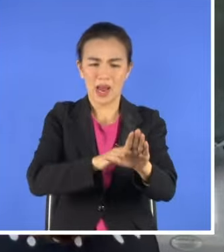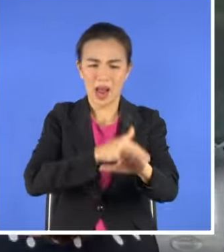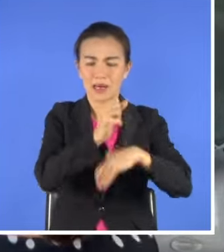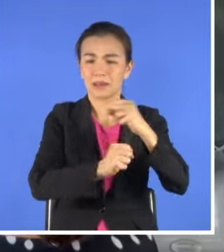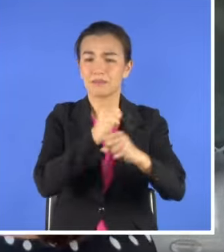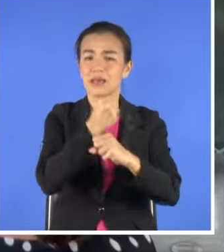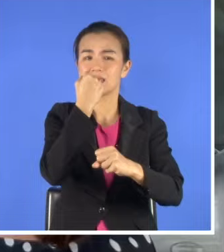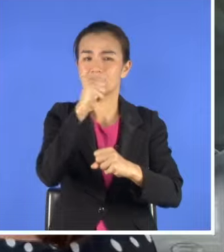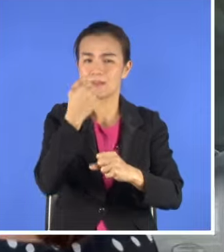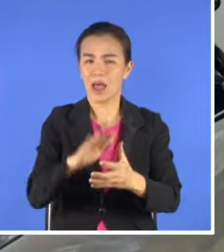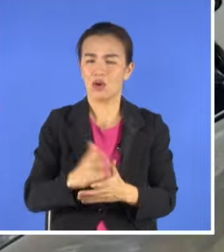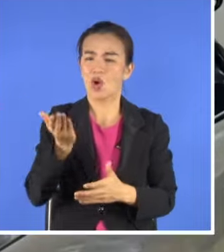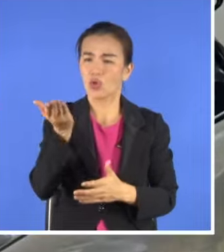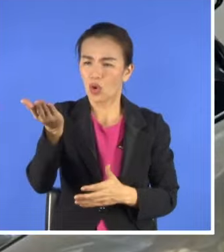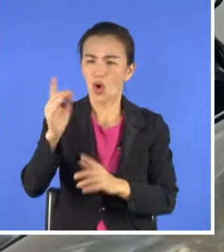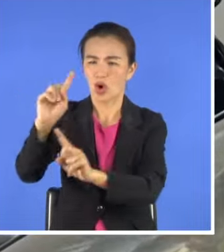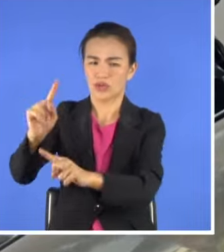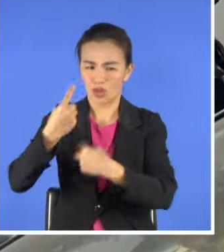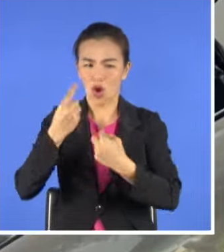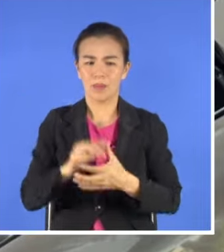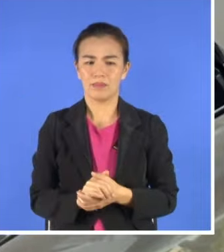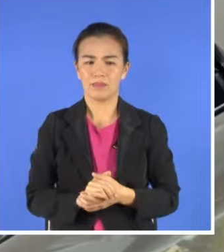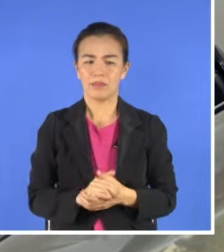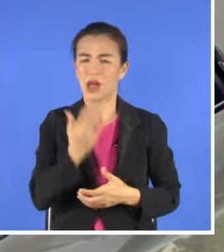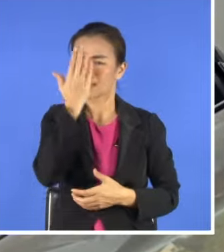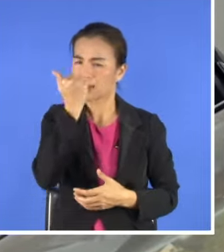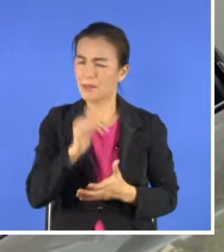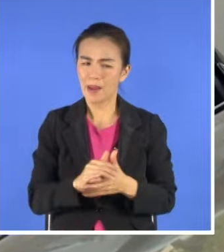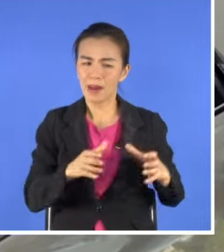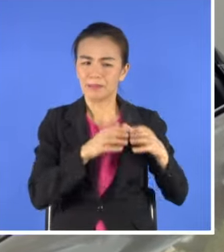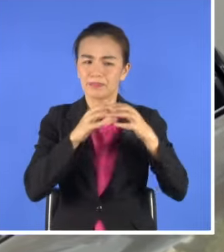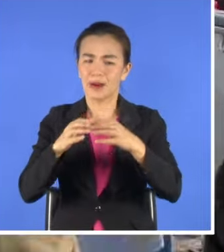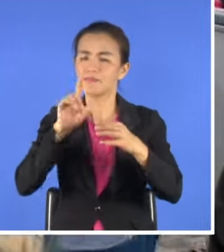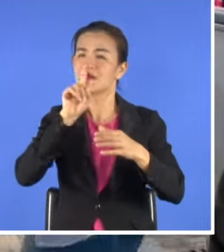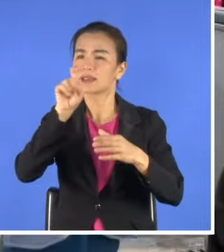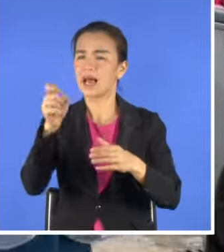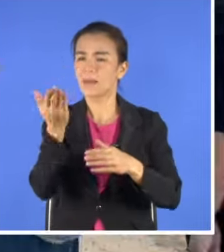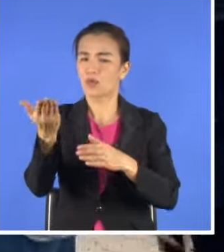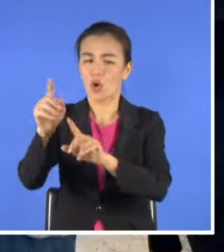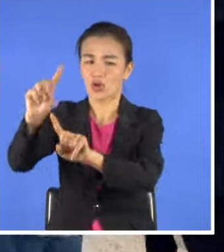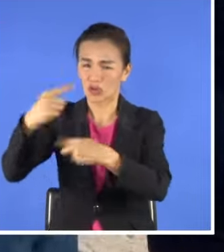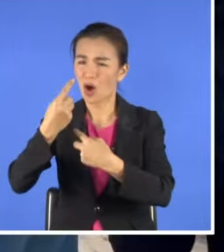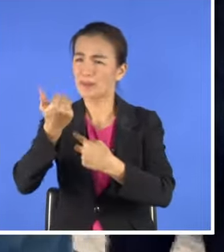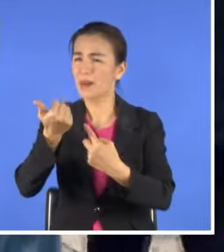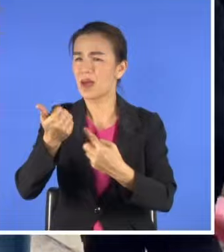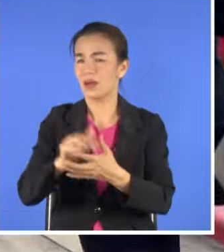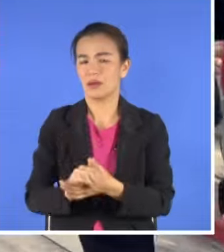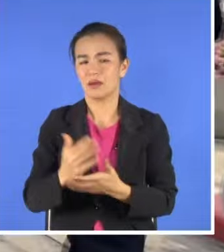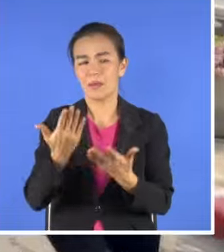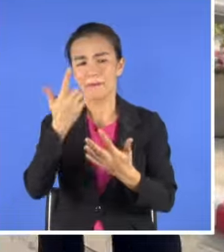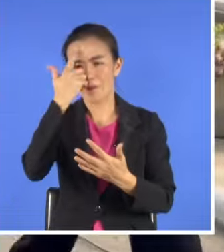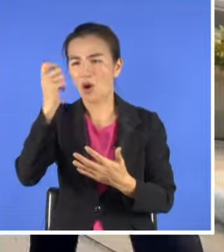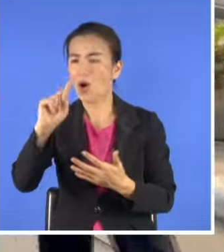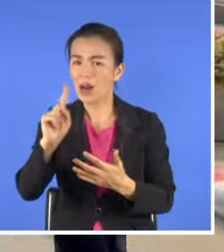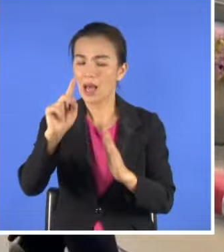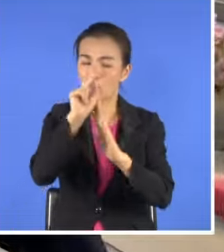ากจะได้รับคำตอบจากทางเจ้าหน้าที่เลยมาถามหน่อยมารวมตัวกันแบบนี้ขอคำตอบหน่อยได้ไหมว่ามันเกิดอะไรขึ้นทำผิดก